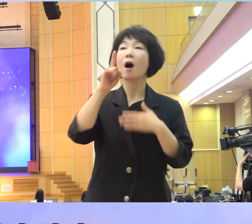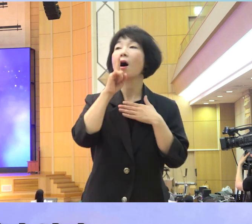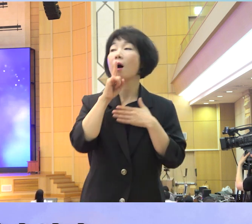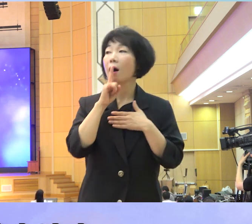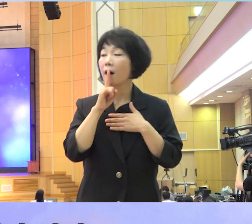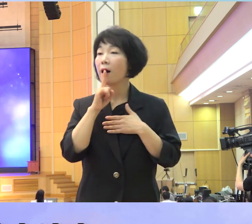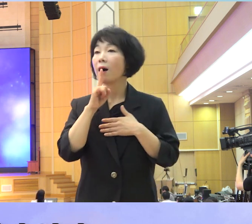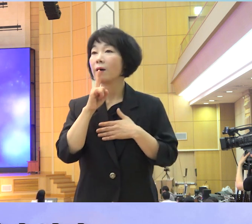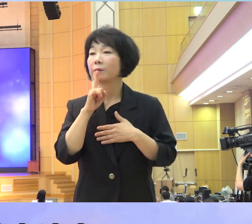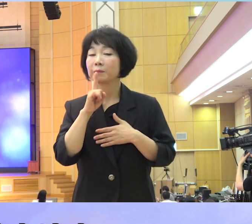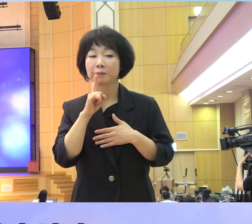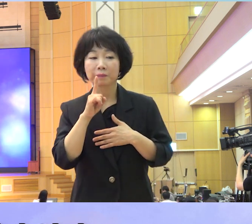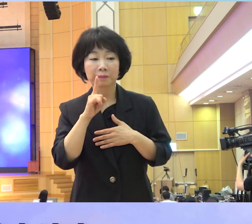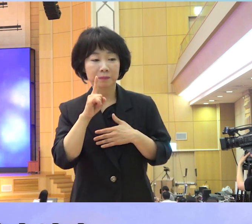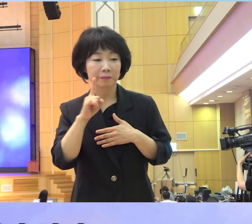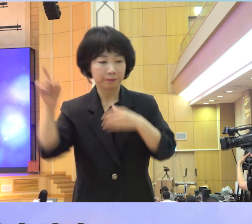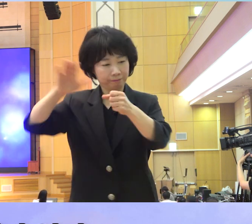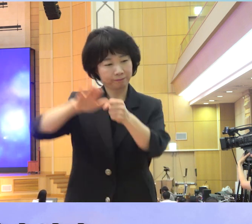아노라.